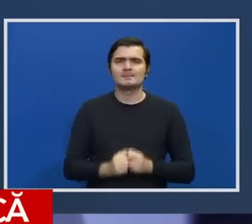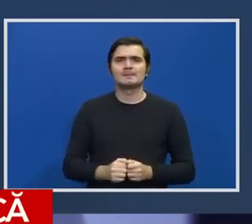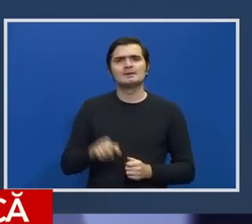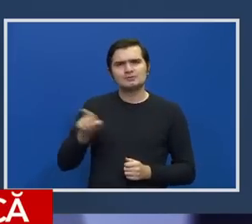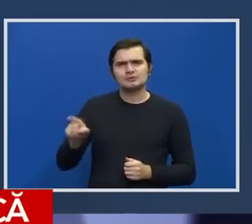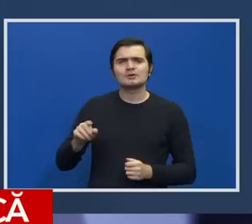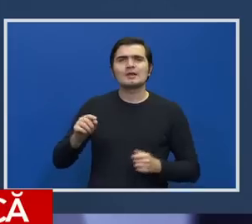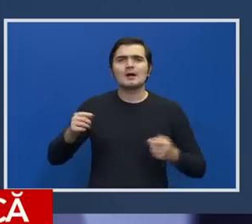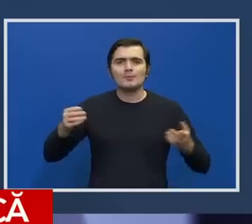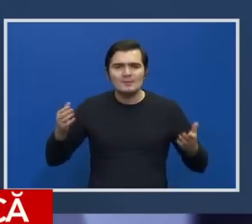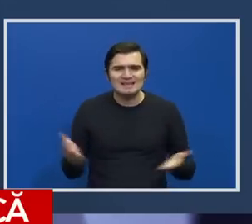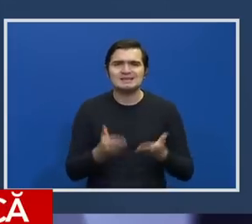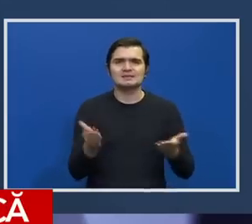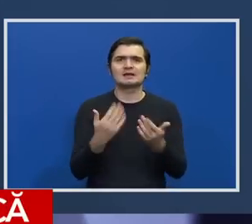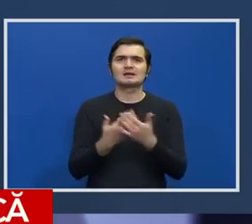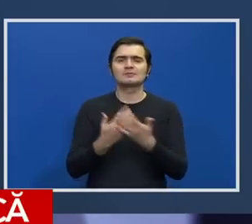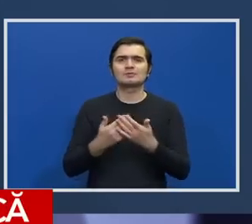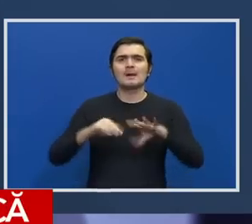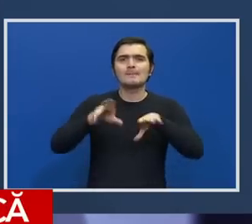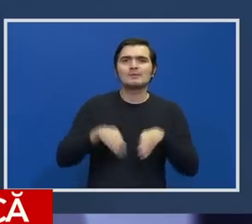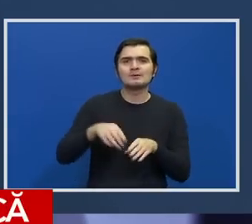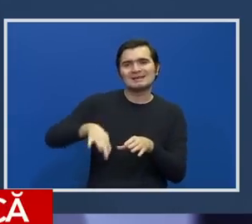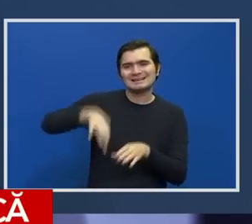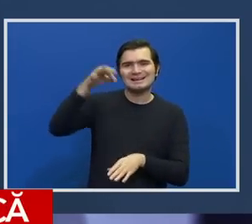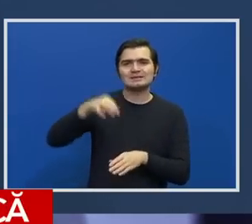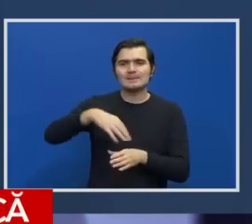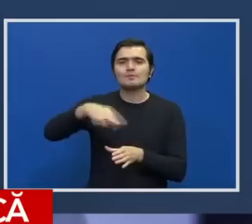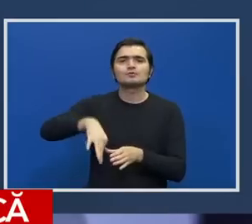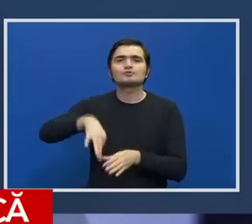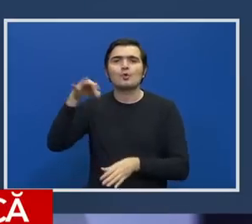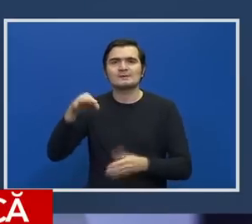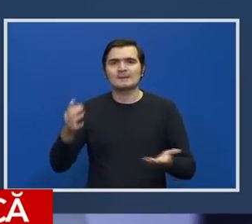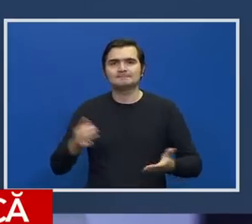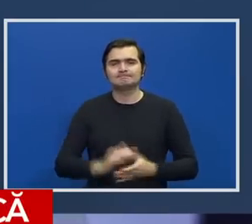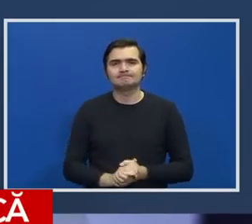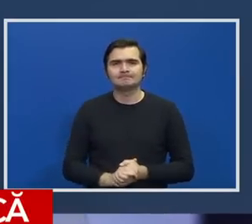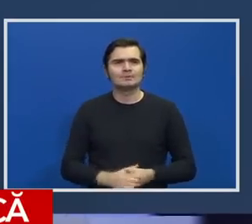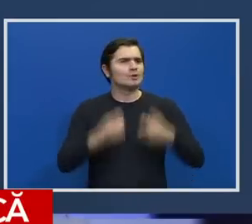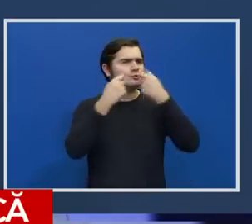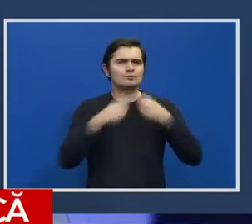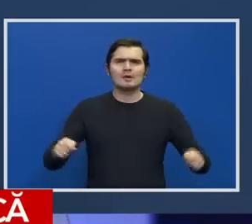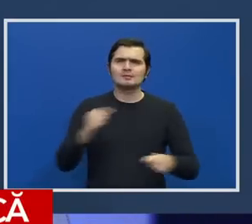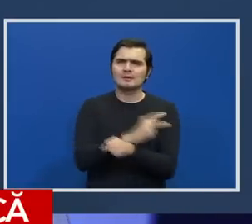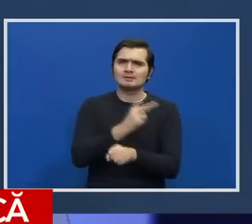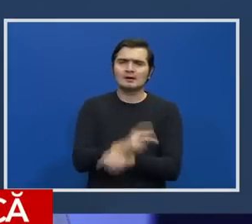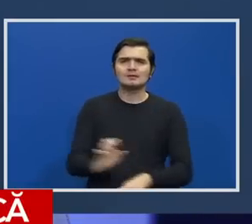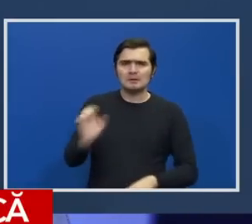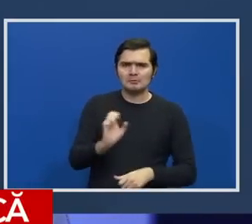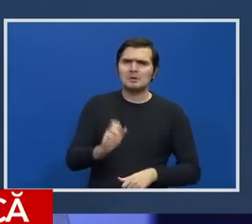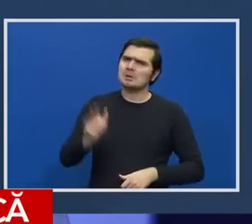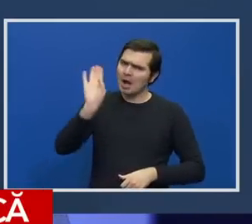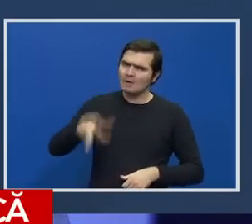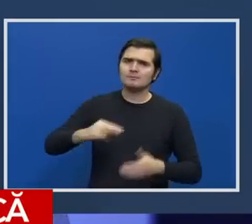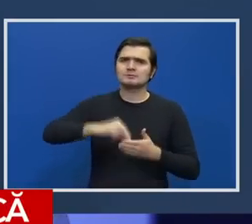și care au insistat să găsim împreună soluții toate